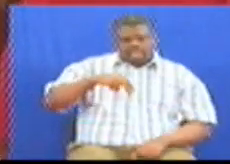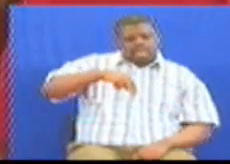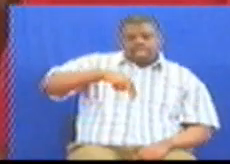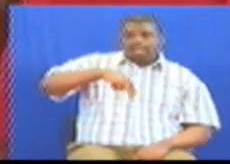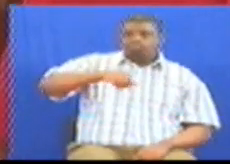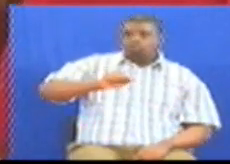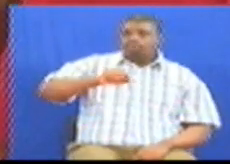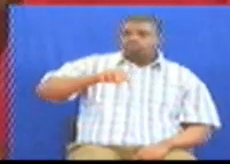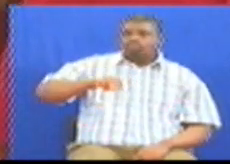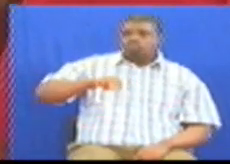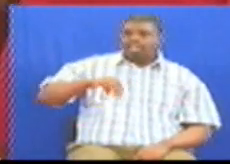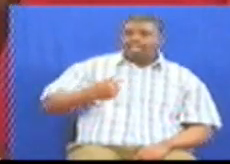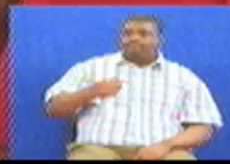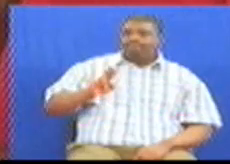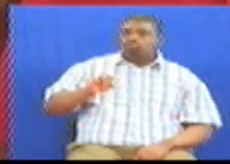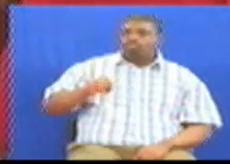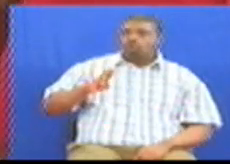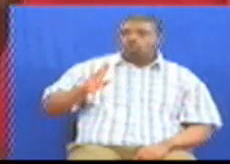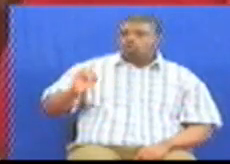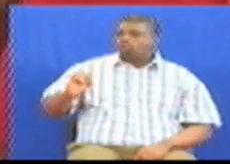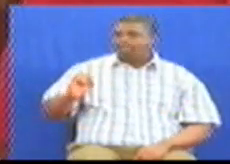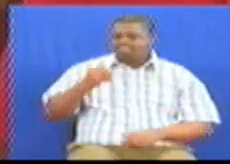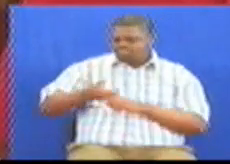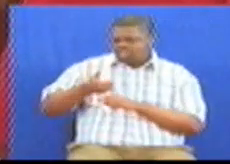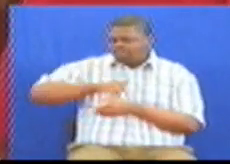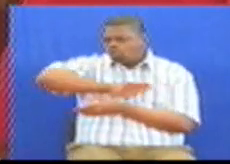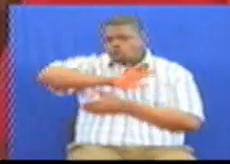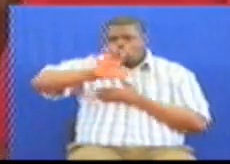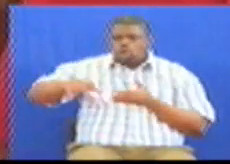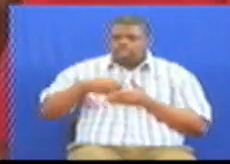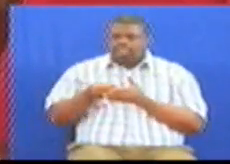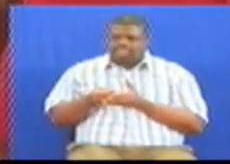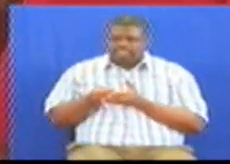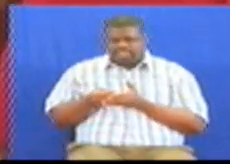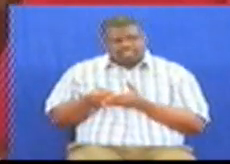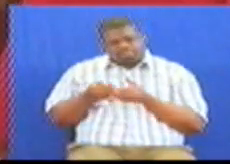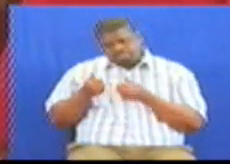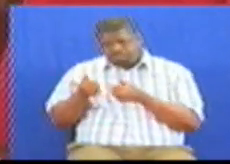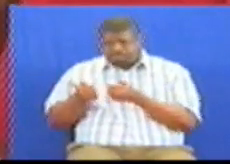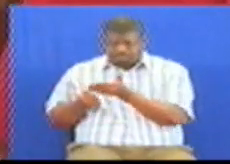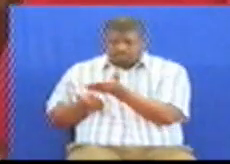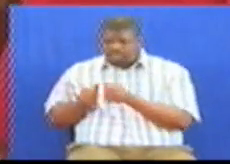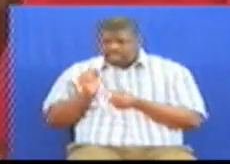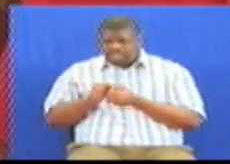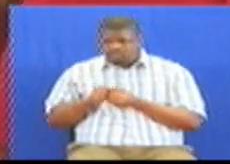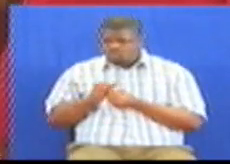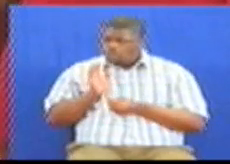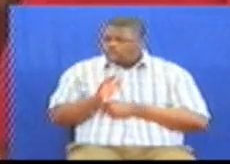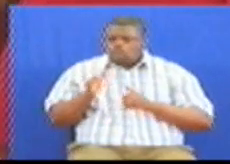bado havijawa na mawasiliano. Hicho kwao ni kikubwa sana. Lakini vile